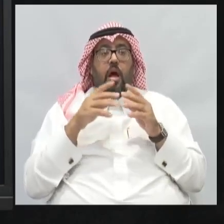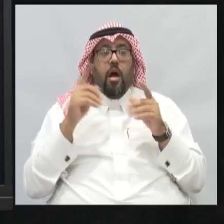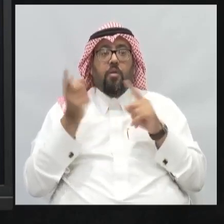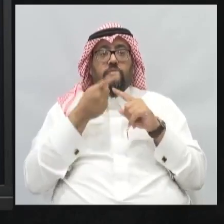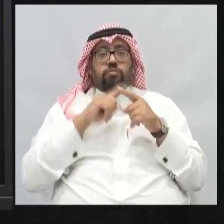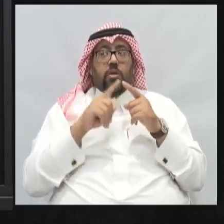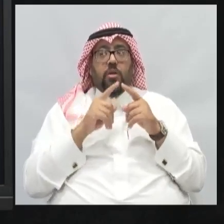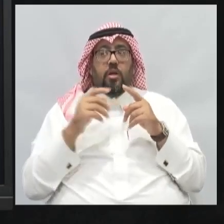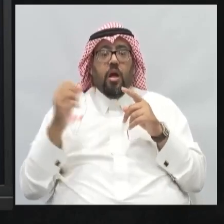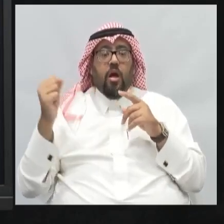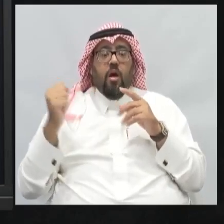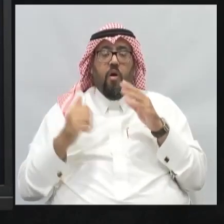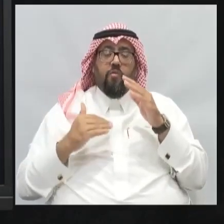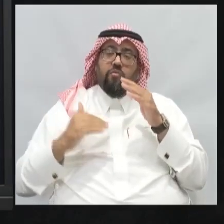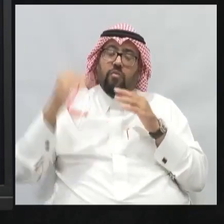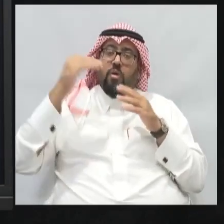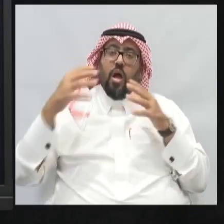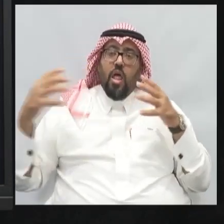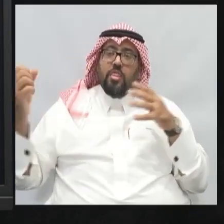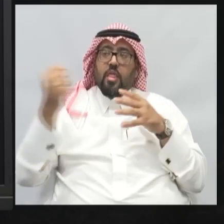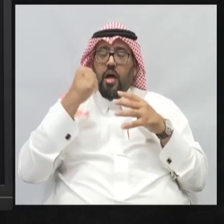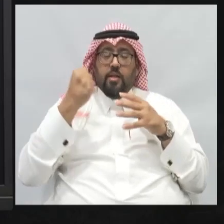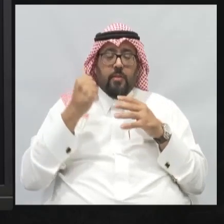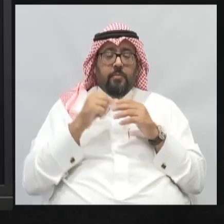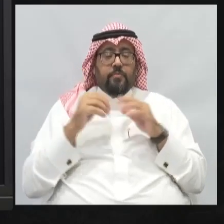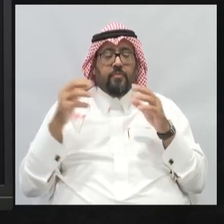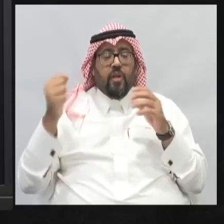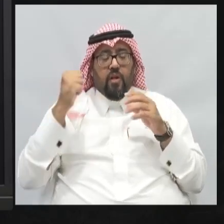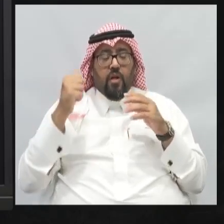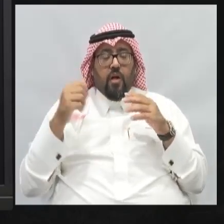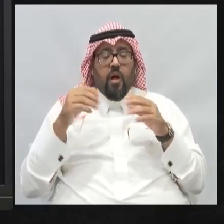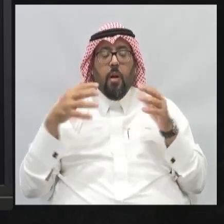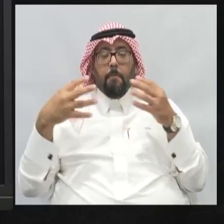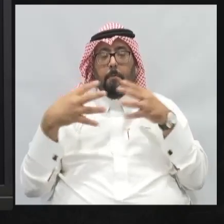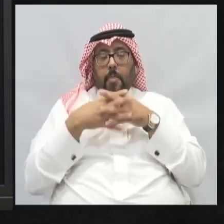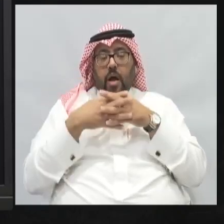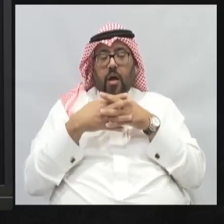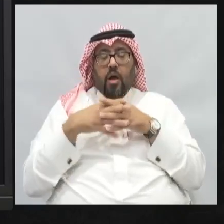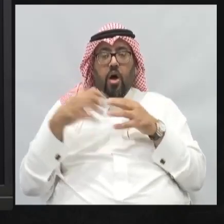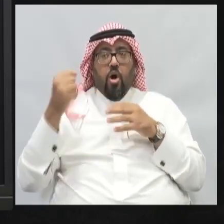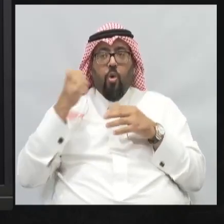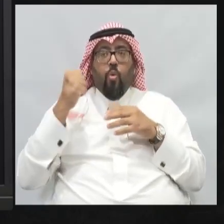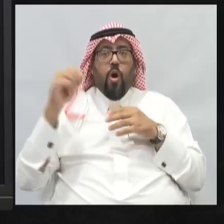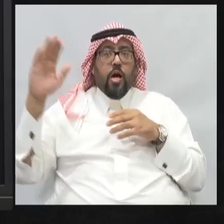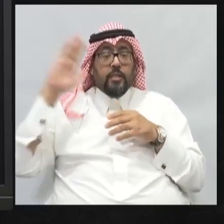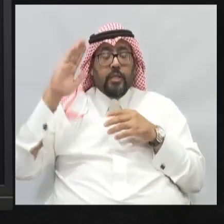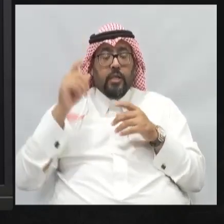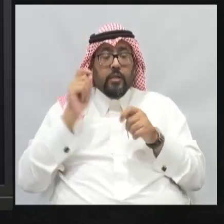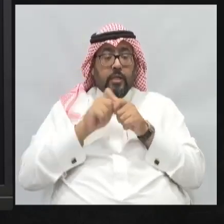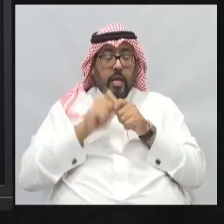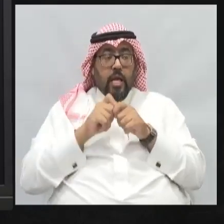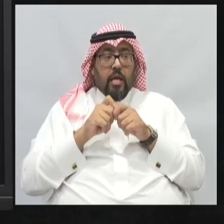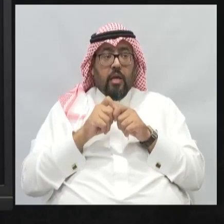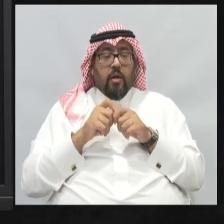الثانيه وانتصار دول الحلفاء لوجود الولايات المتحده التي تمثل قوه عسكريه وصناعيه